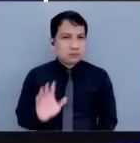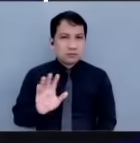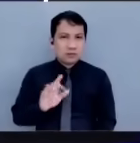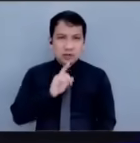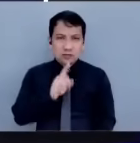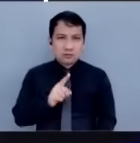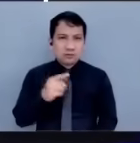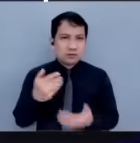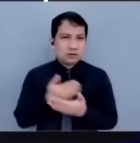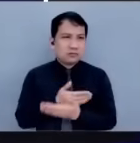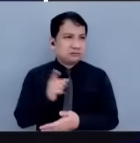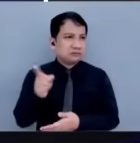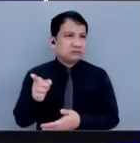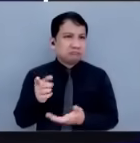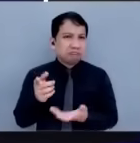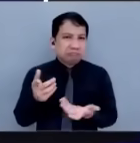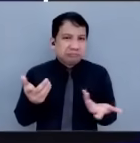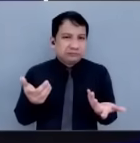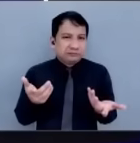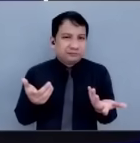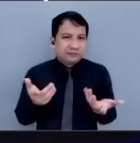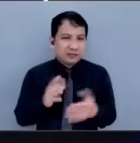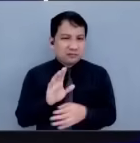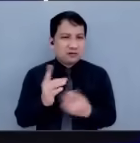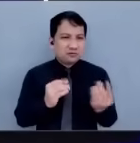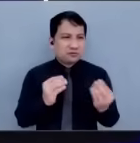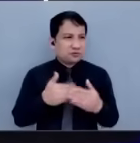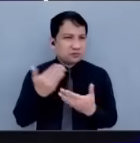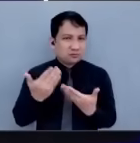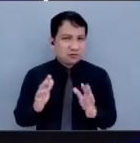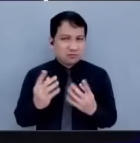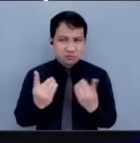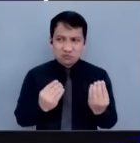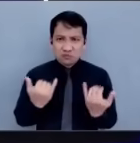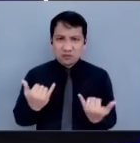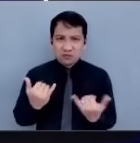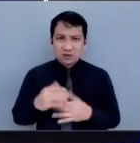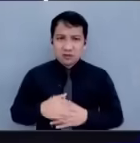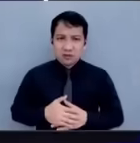there. That's what they've been doing already.